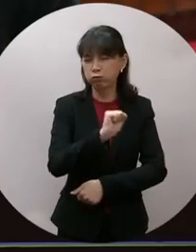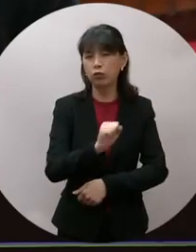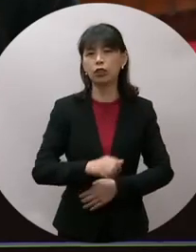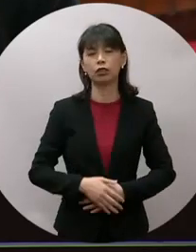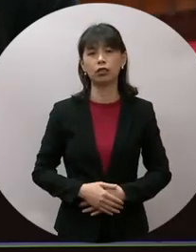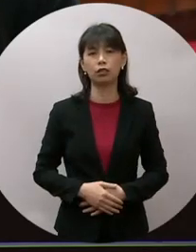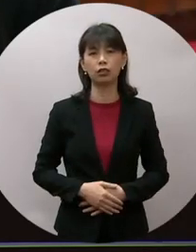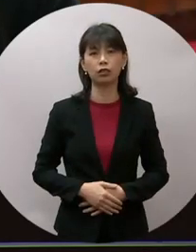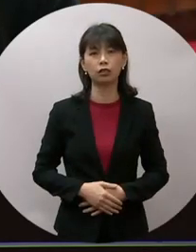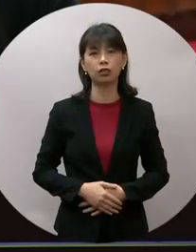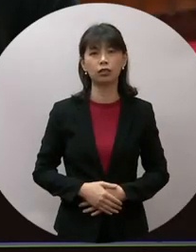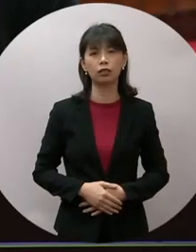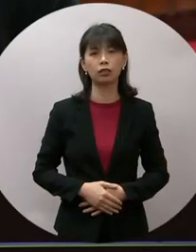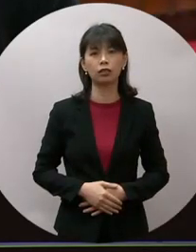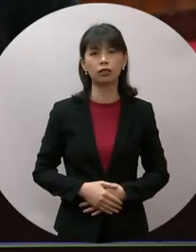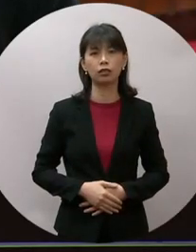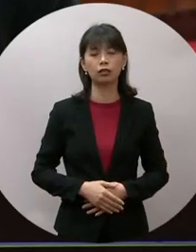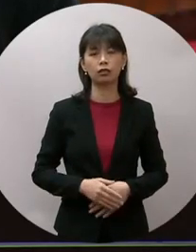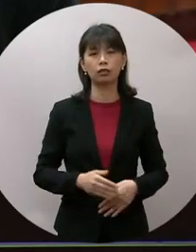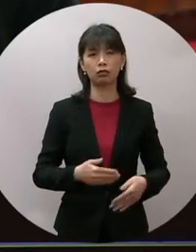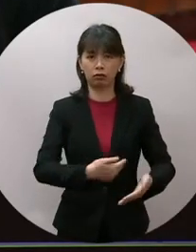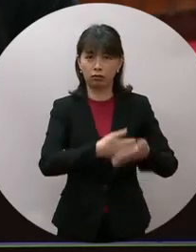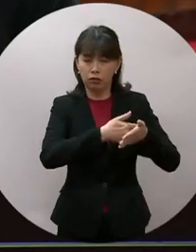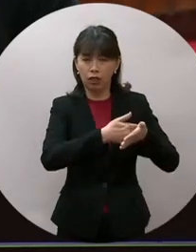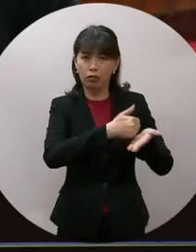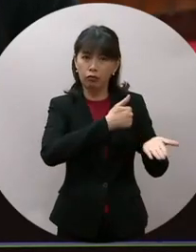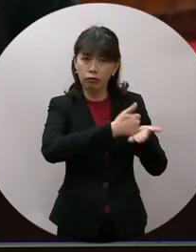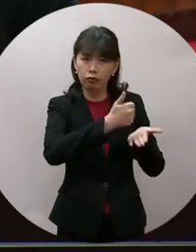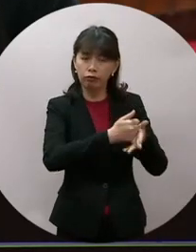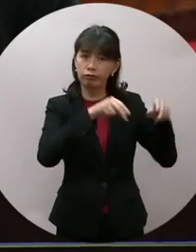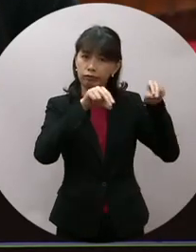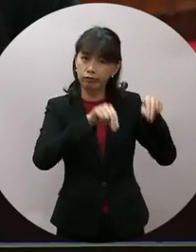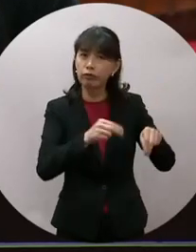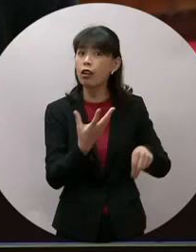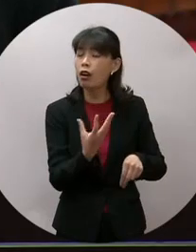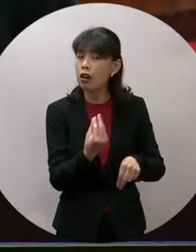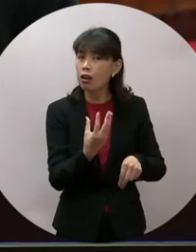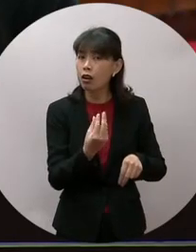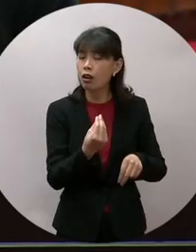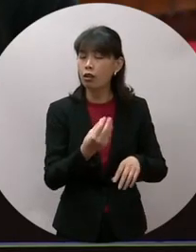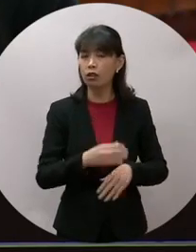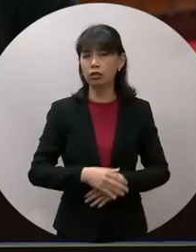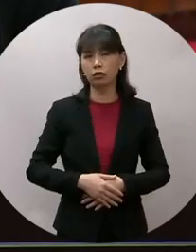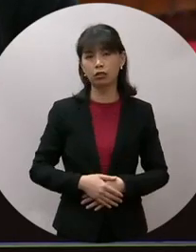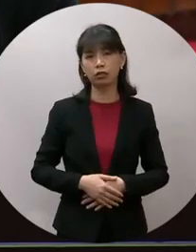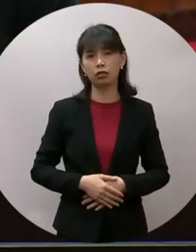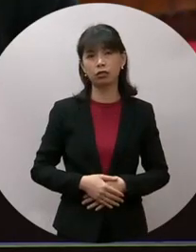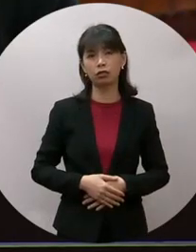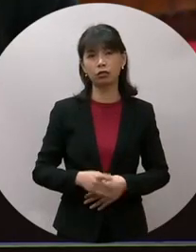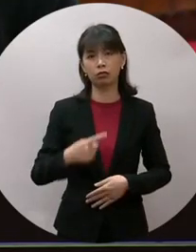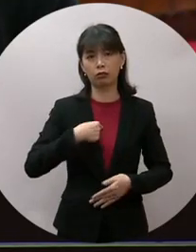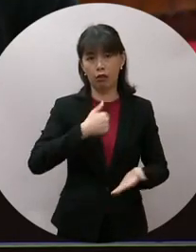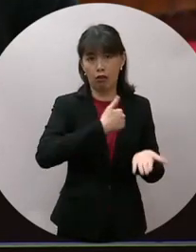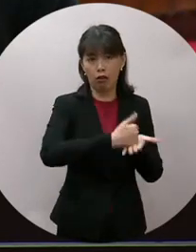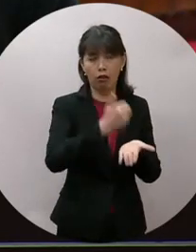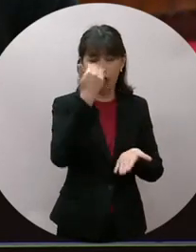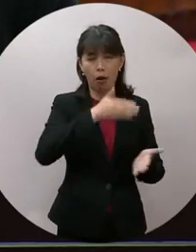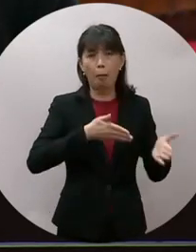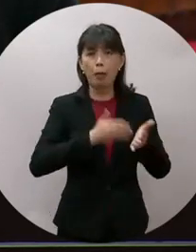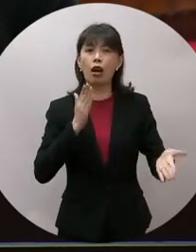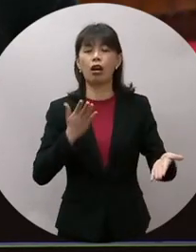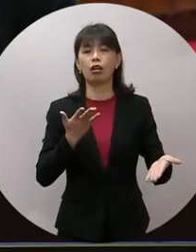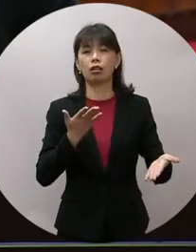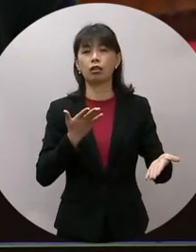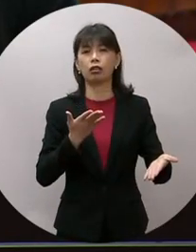们面对这样的一个现金交易，不打契约没有契作，然后他说不是我不收，是因